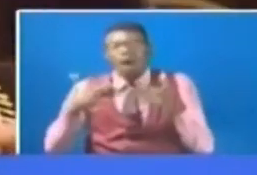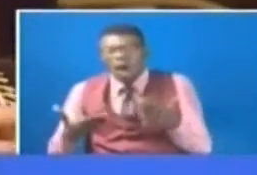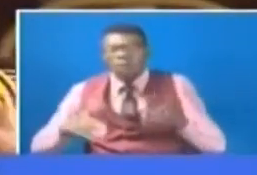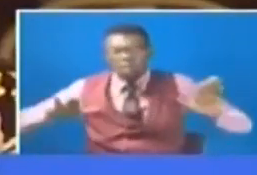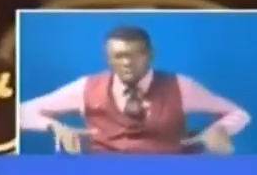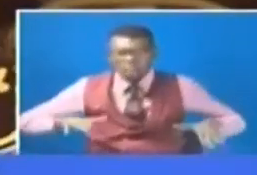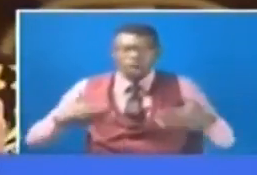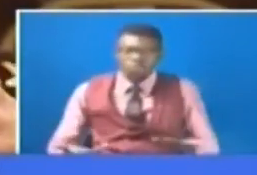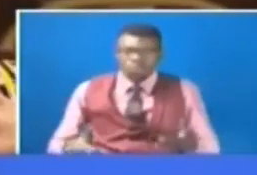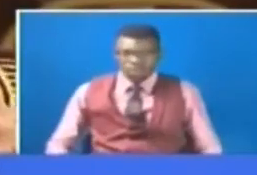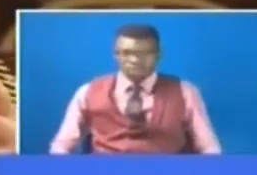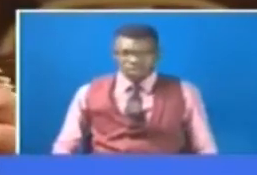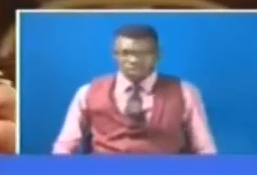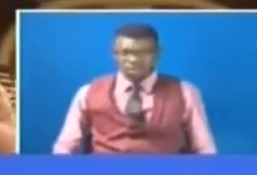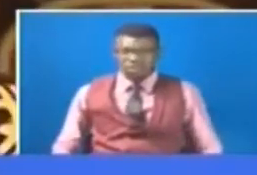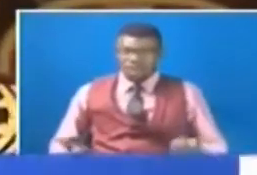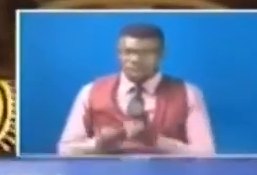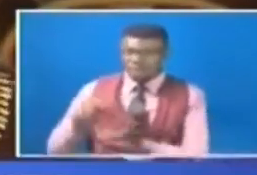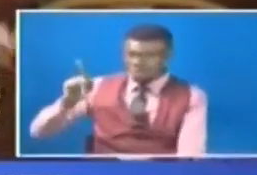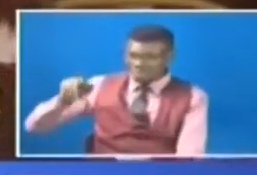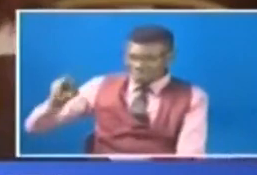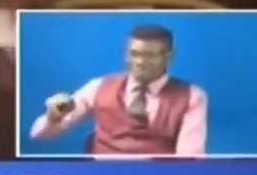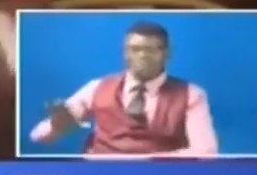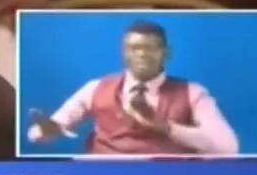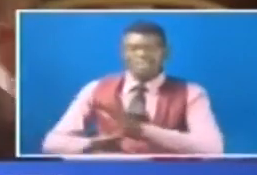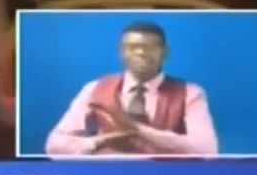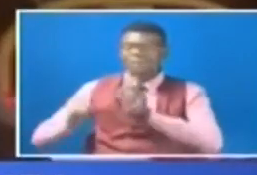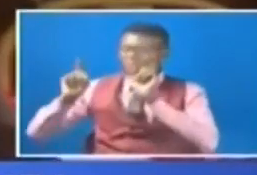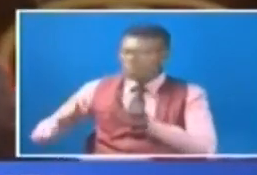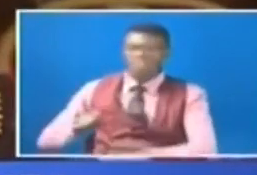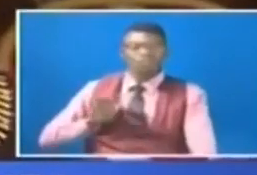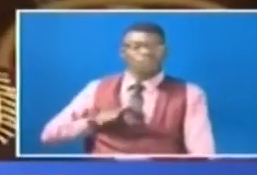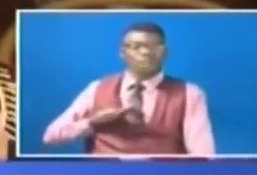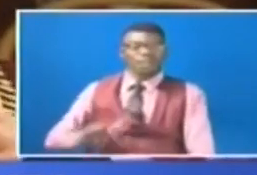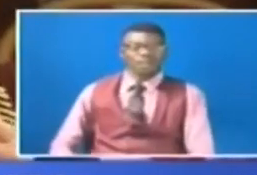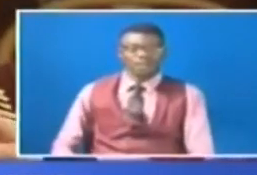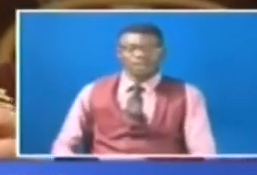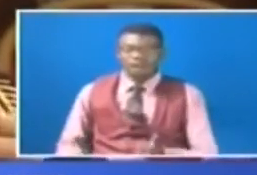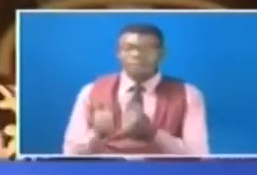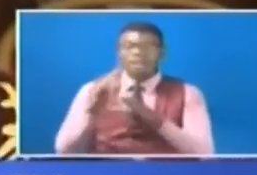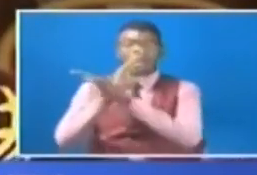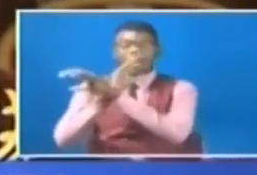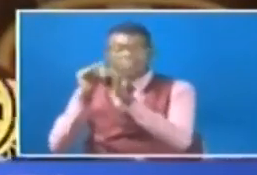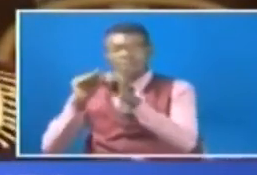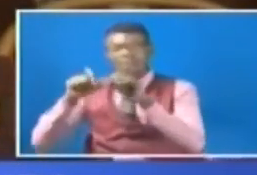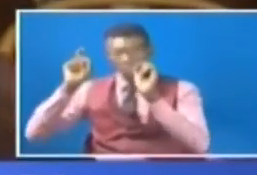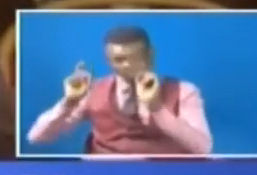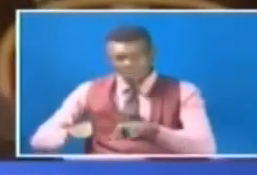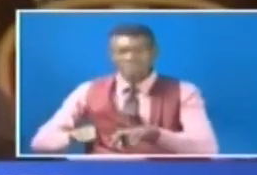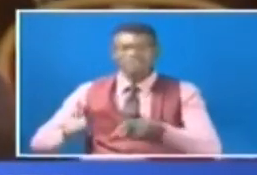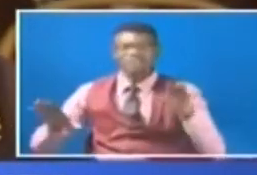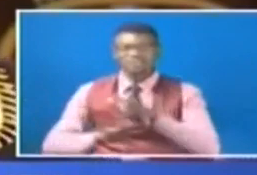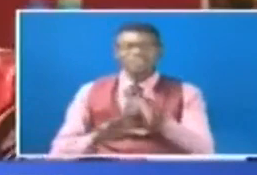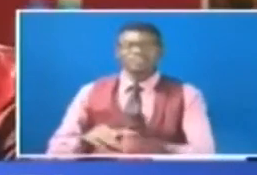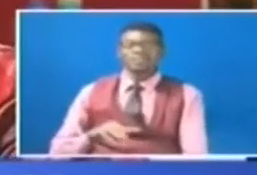nyuma. Kama utakuwa na prime minister, kuwa na deputy prime minister mwanamke. Kama utakuwa na president, kuwa na vice president